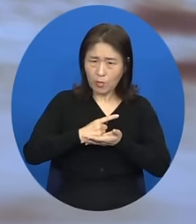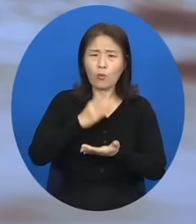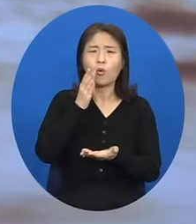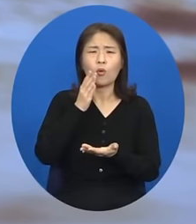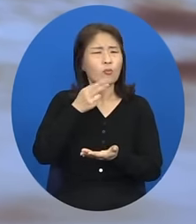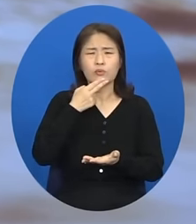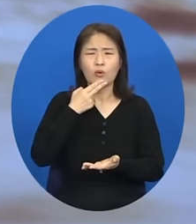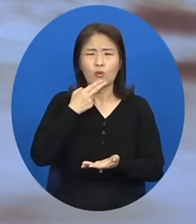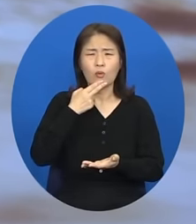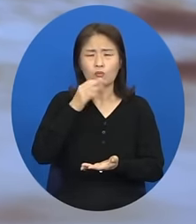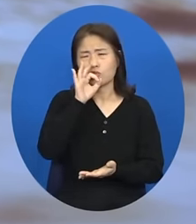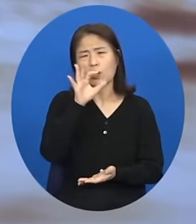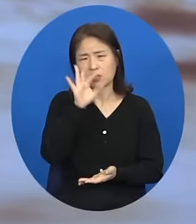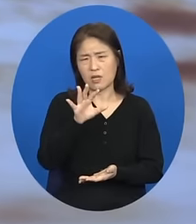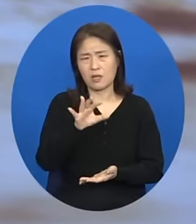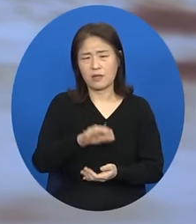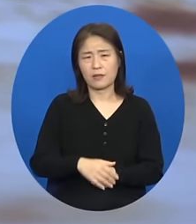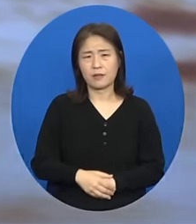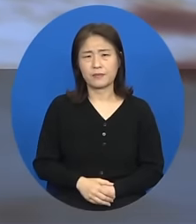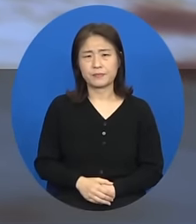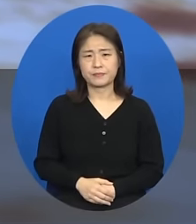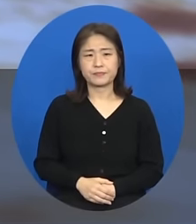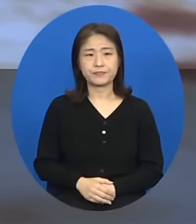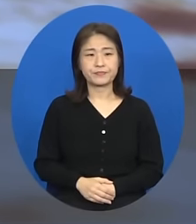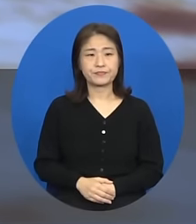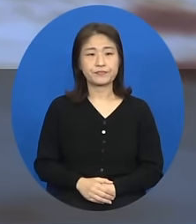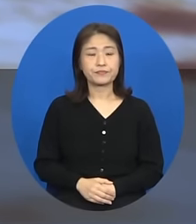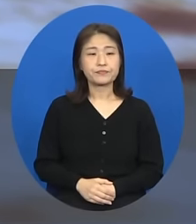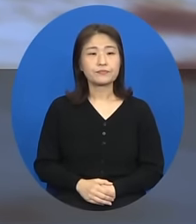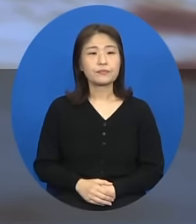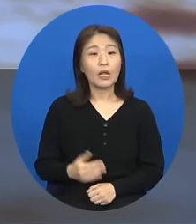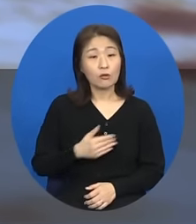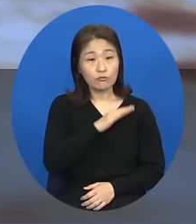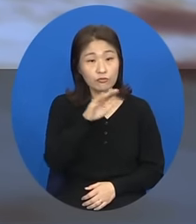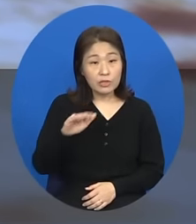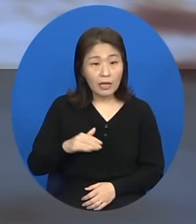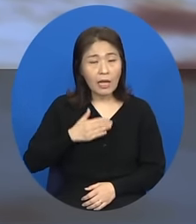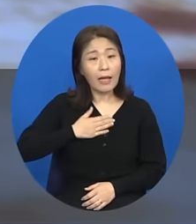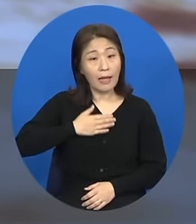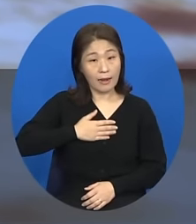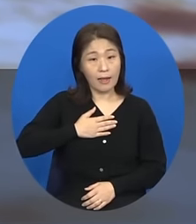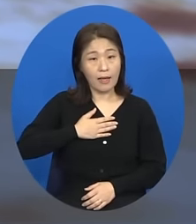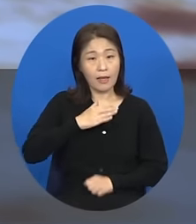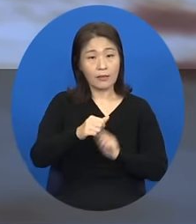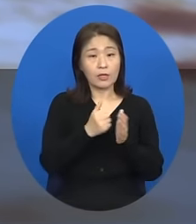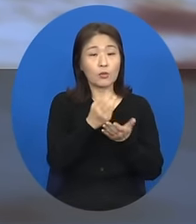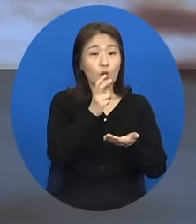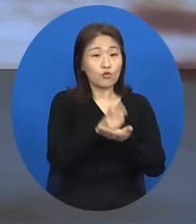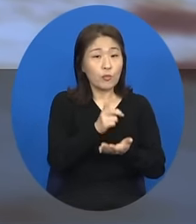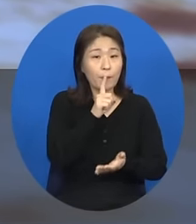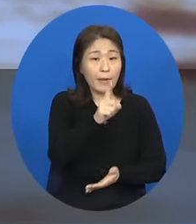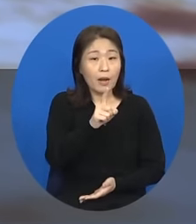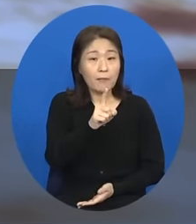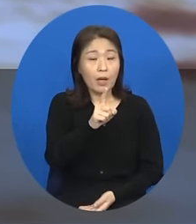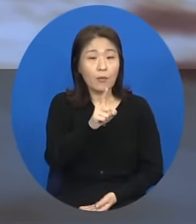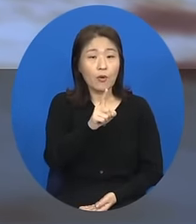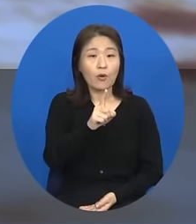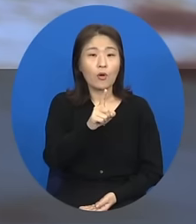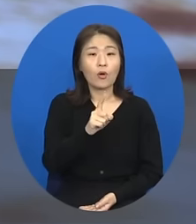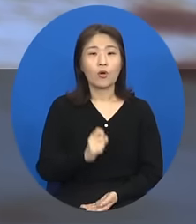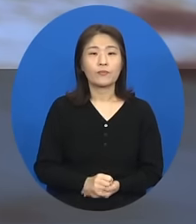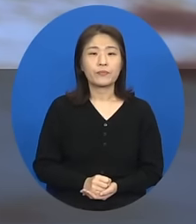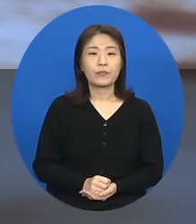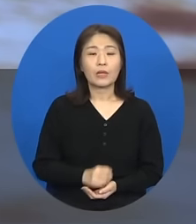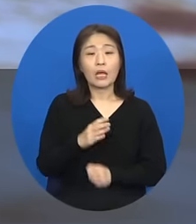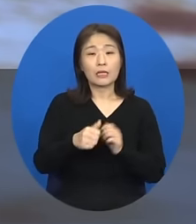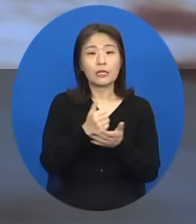거예요. 로마서 3장 19절에 보면요, 우리가 알거니와 무릇 율법이 말하는 바는 율법 아래에 있는 자들에게